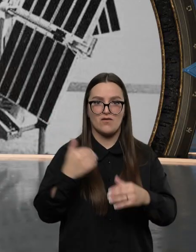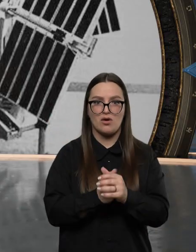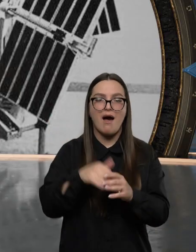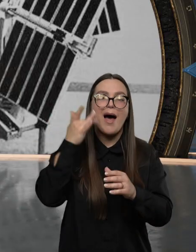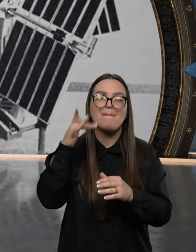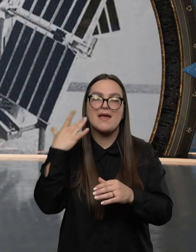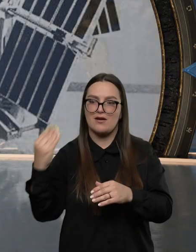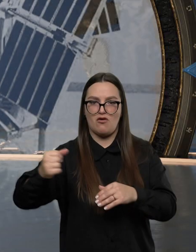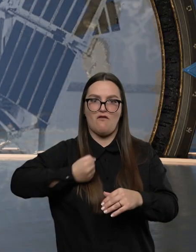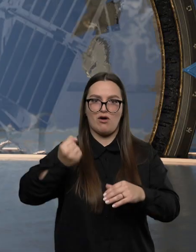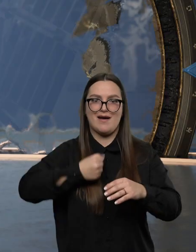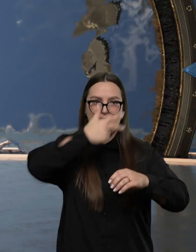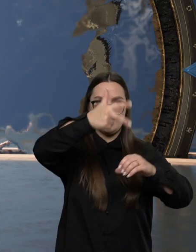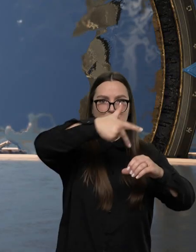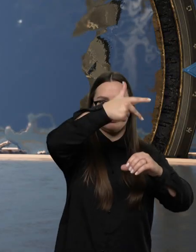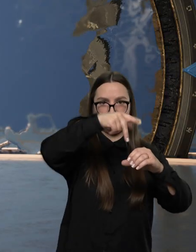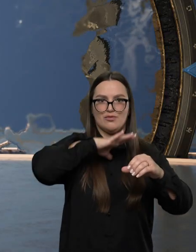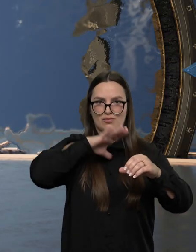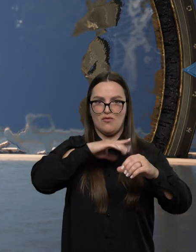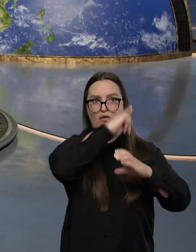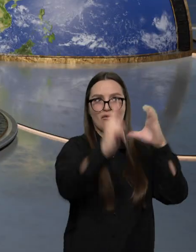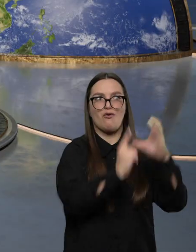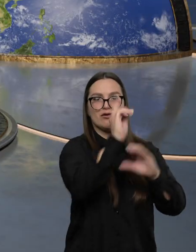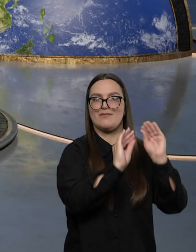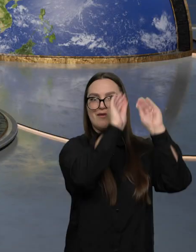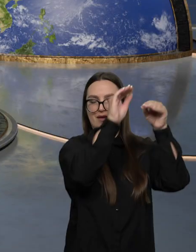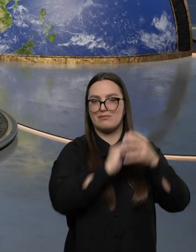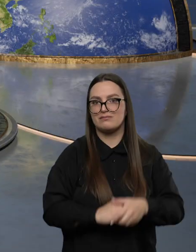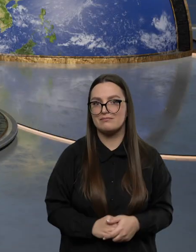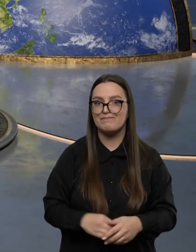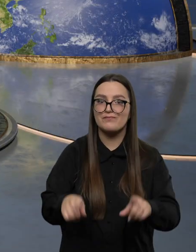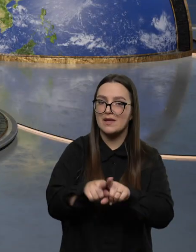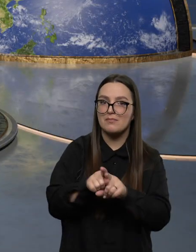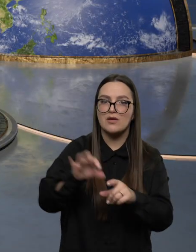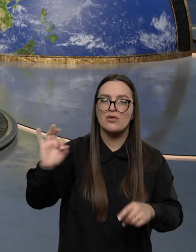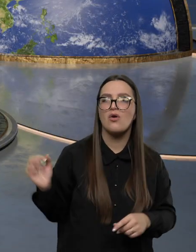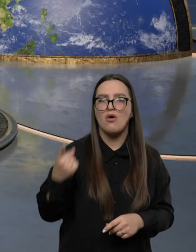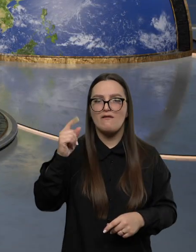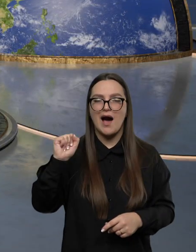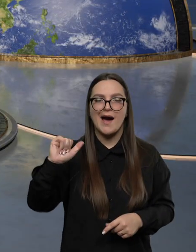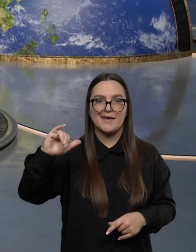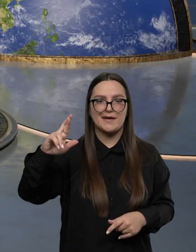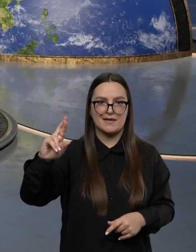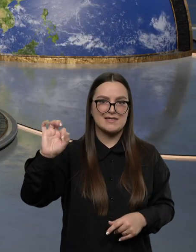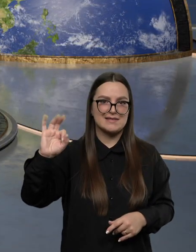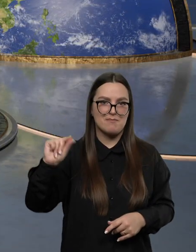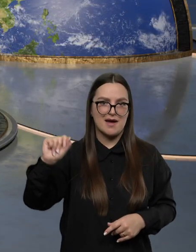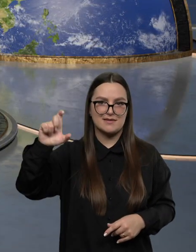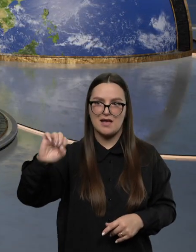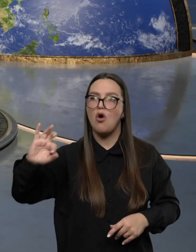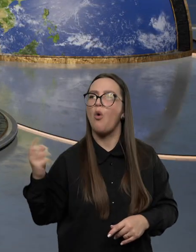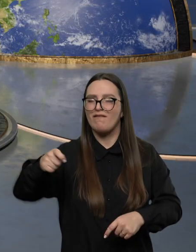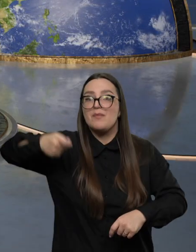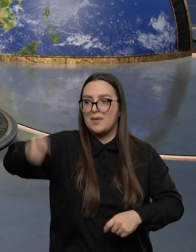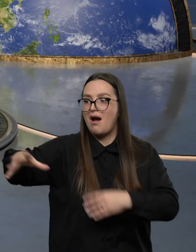iš JAV karinių oro pajėgų mokslinių tyrimų palydovas. Dirbo su pirmoju Aerospace korporacijos